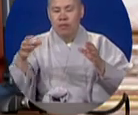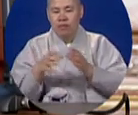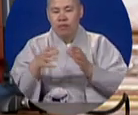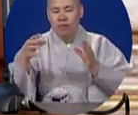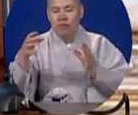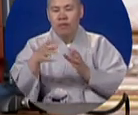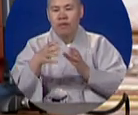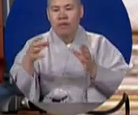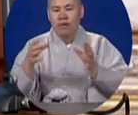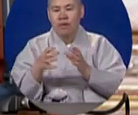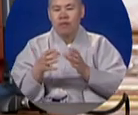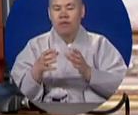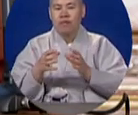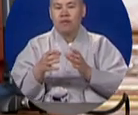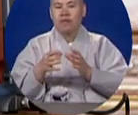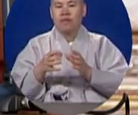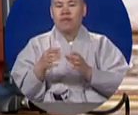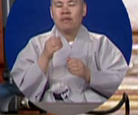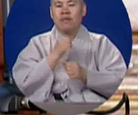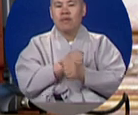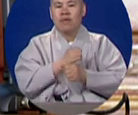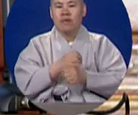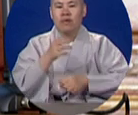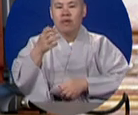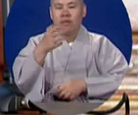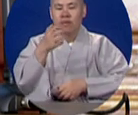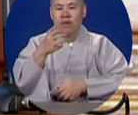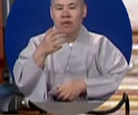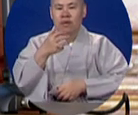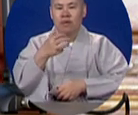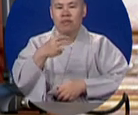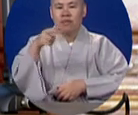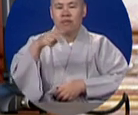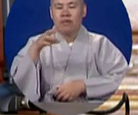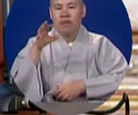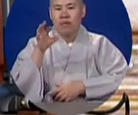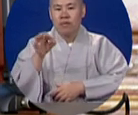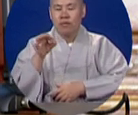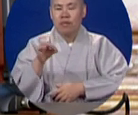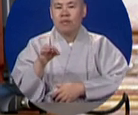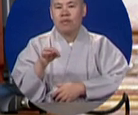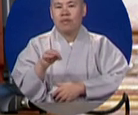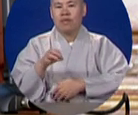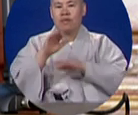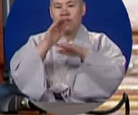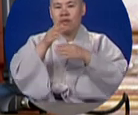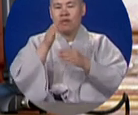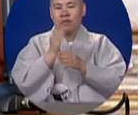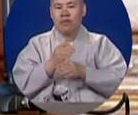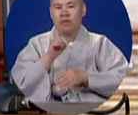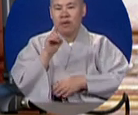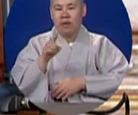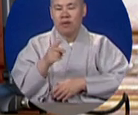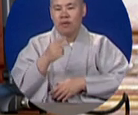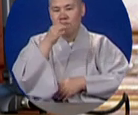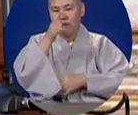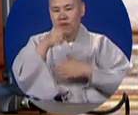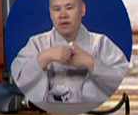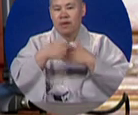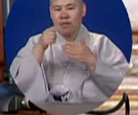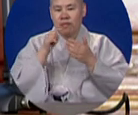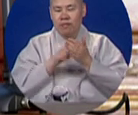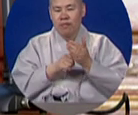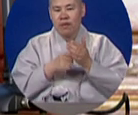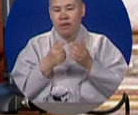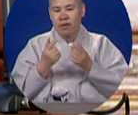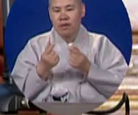팔식 규구라고 하는 송을 지으셨는데 이게 팔식송입니다 중생심이라는 건 이런 거예요